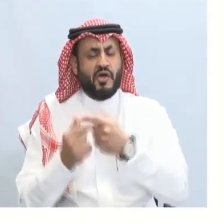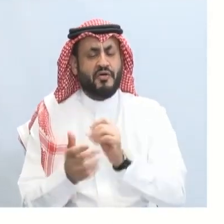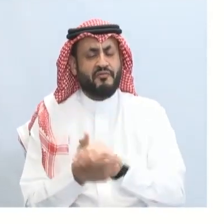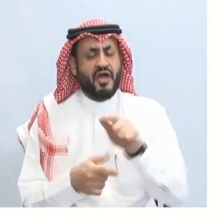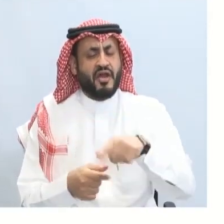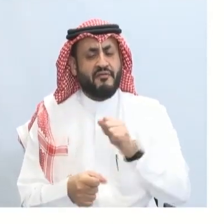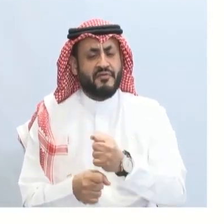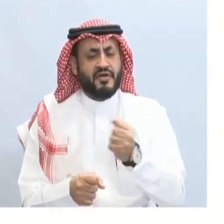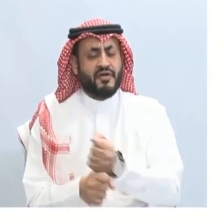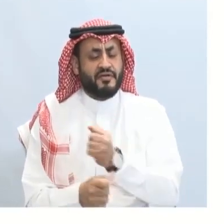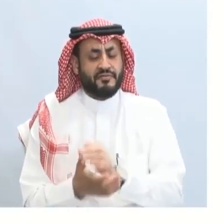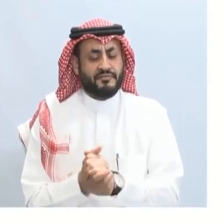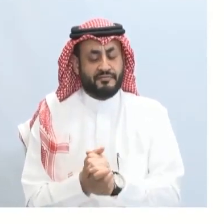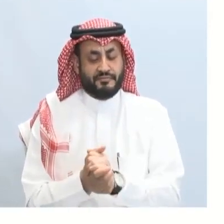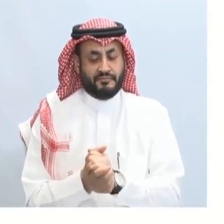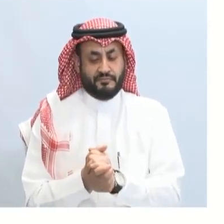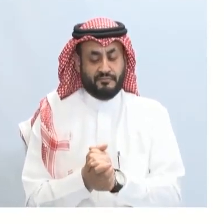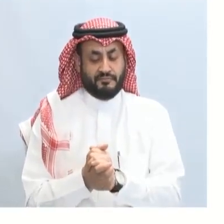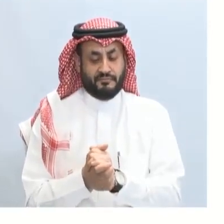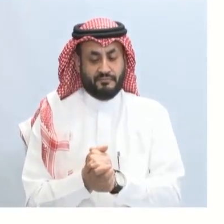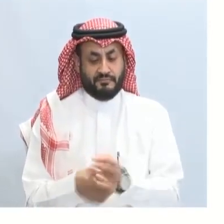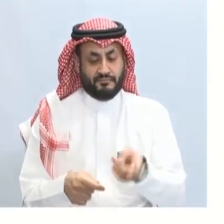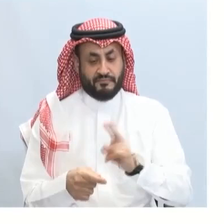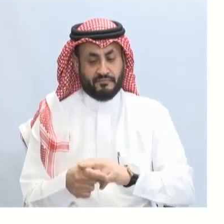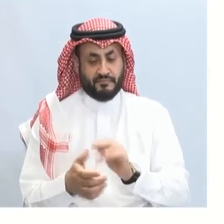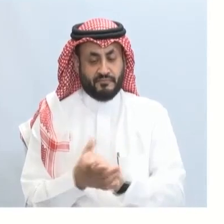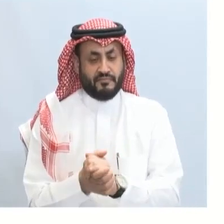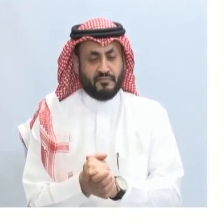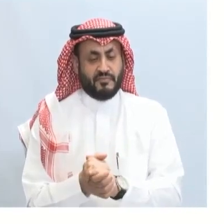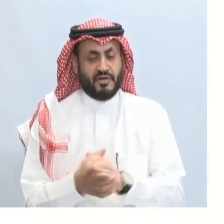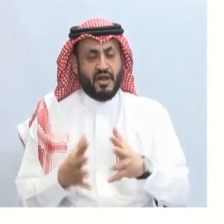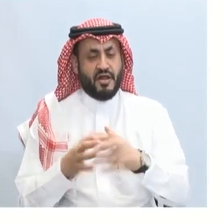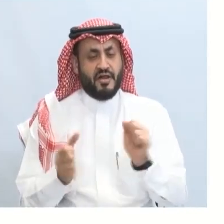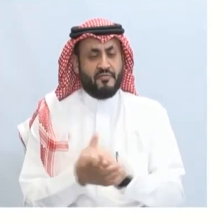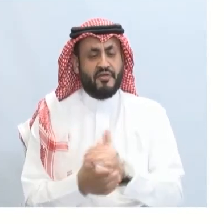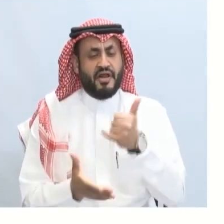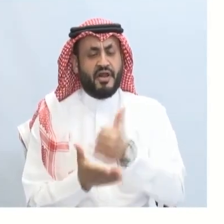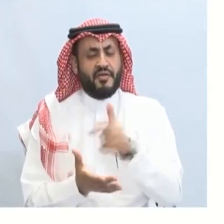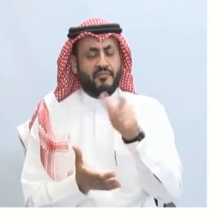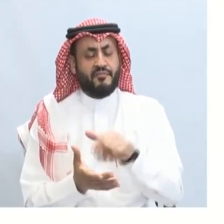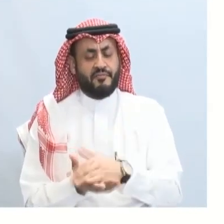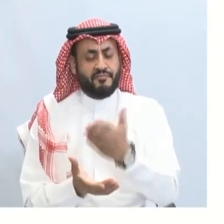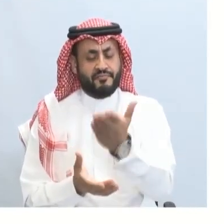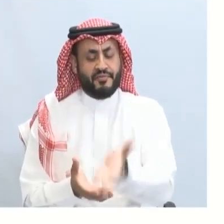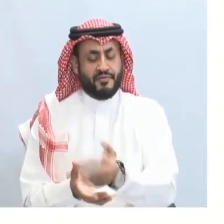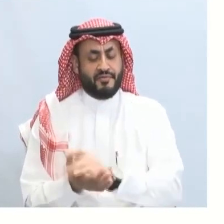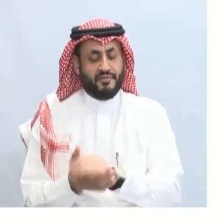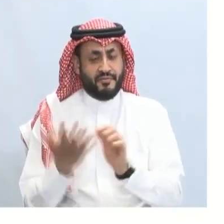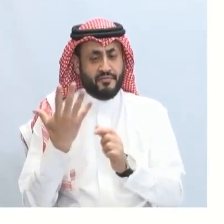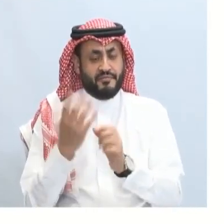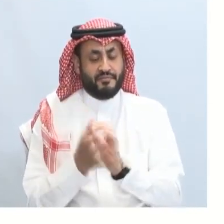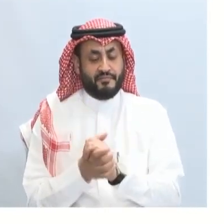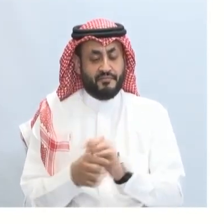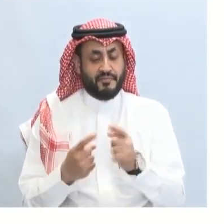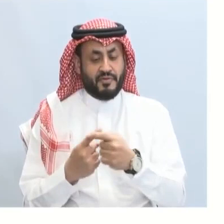اتخذته من اجراءات في العمل مره اخرى معنى ان اكون مسؤولا ان التزم باداء جميع